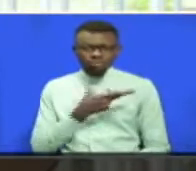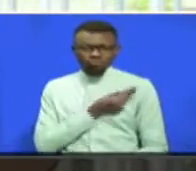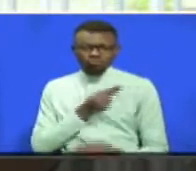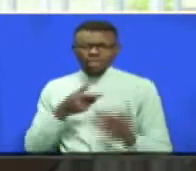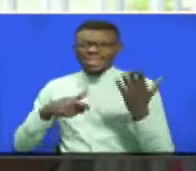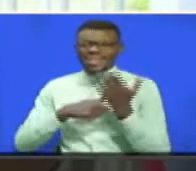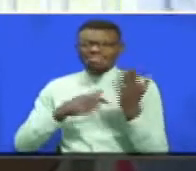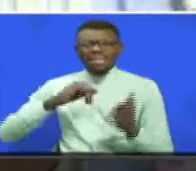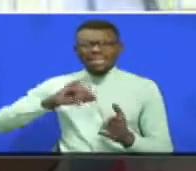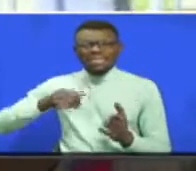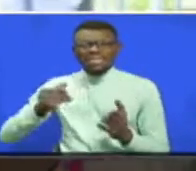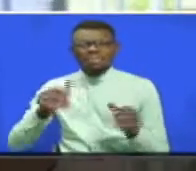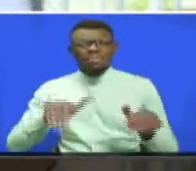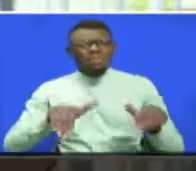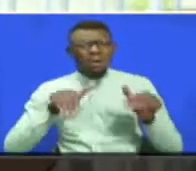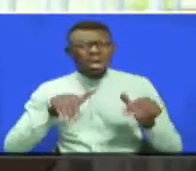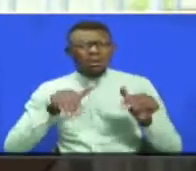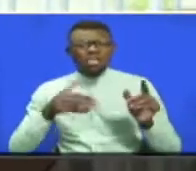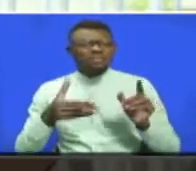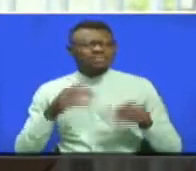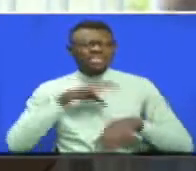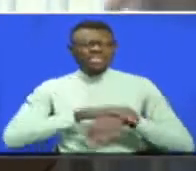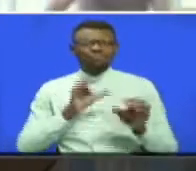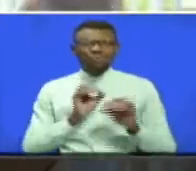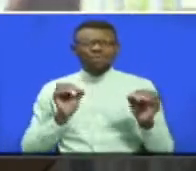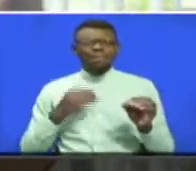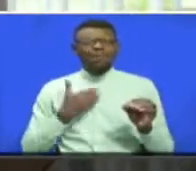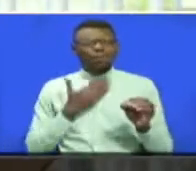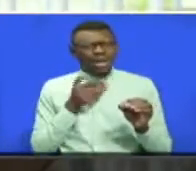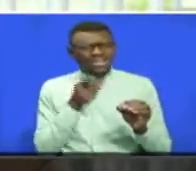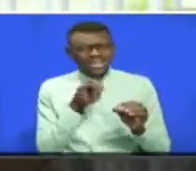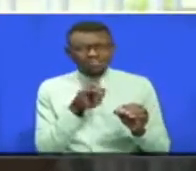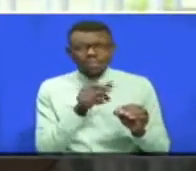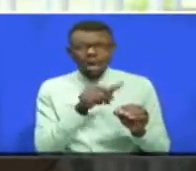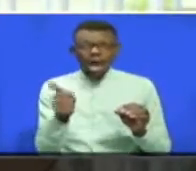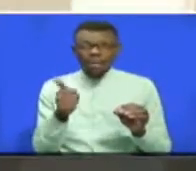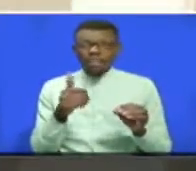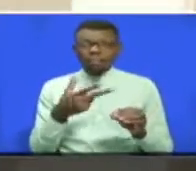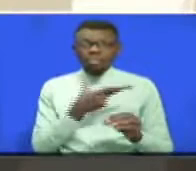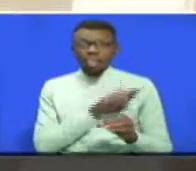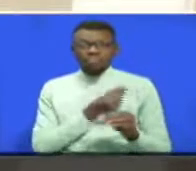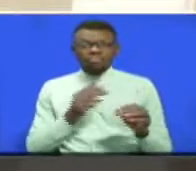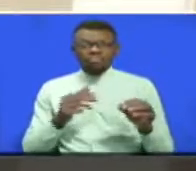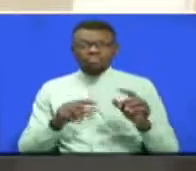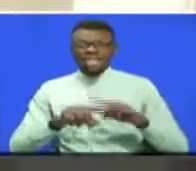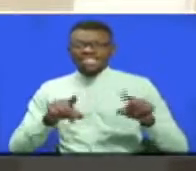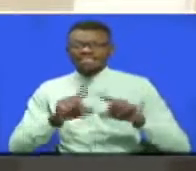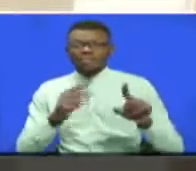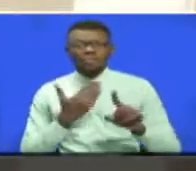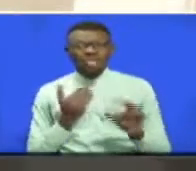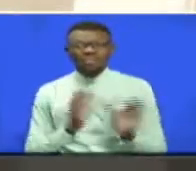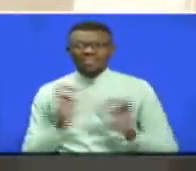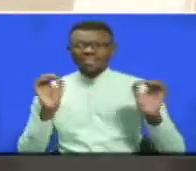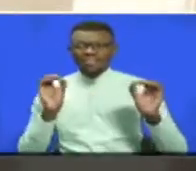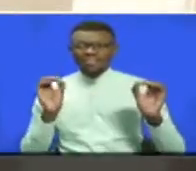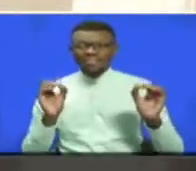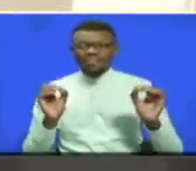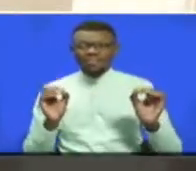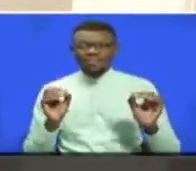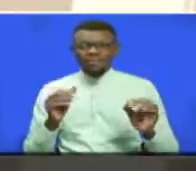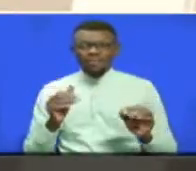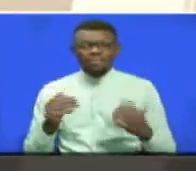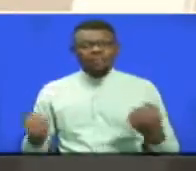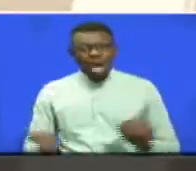hiyo sijapata. Na hiyo ndio nilikuwa nataka. Sikuwa nataka nichutungwe mara mbili. I was just passing by in fact and I